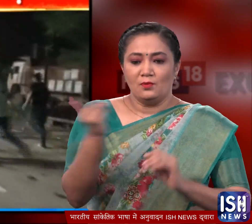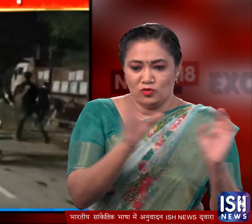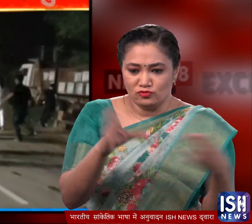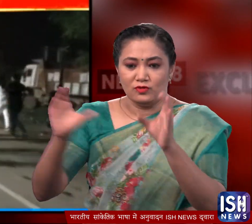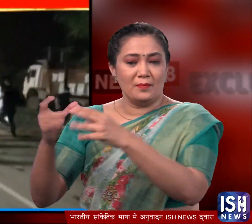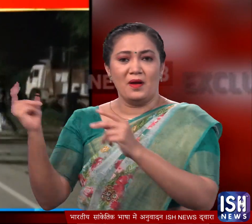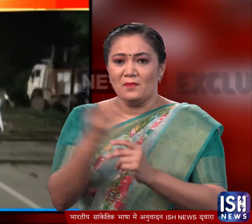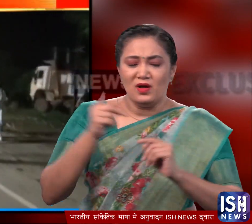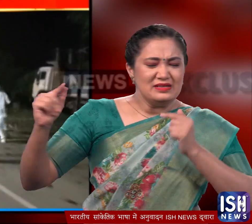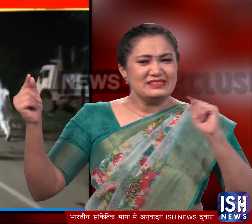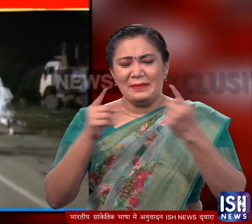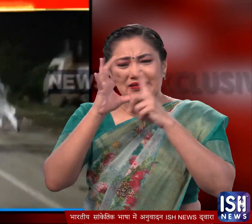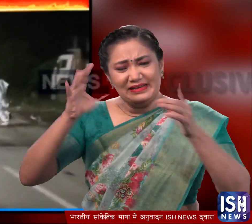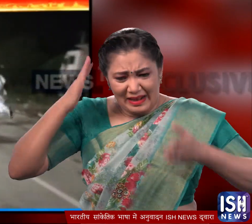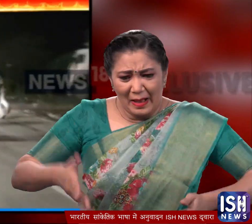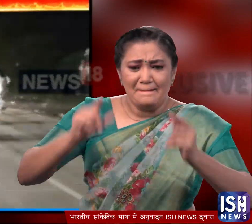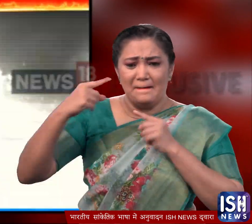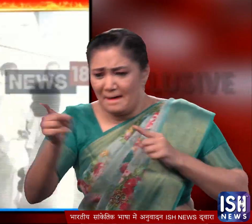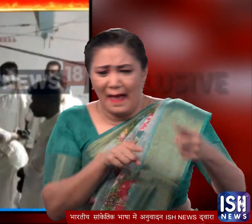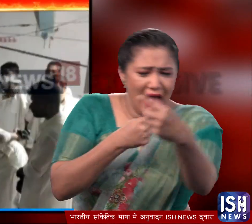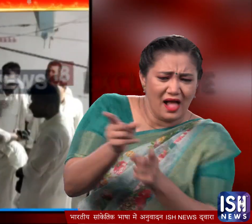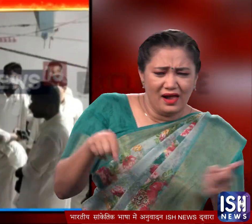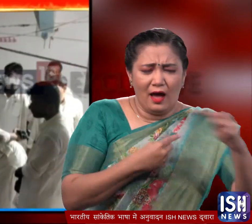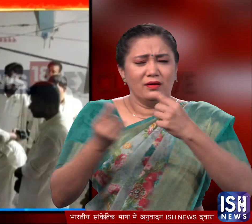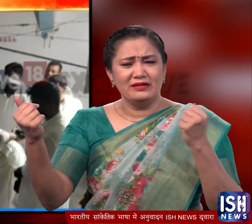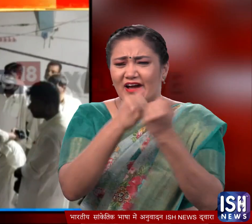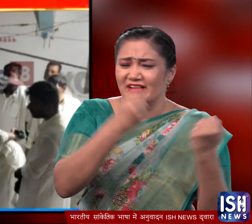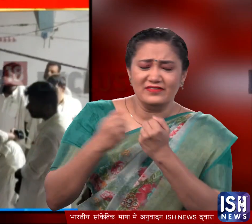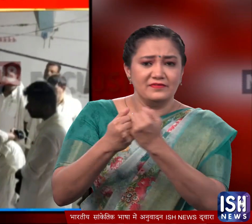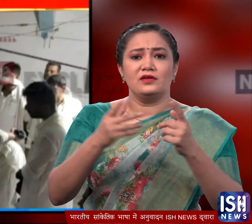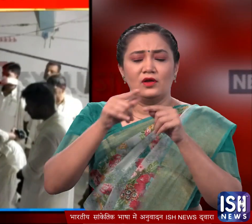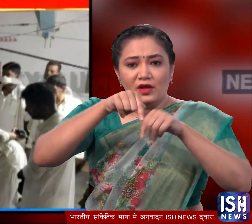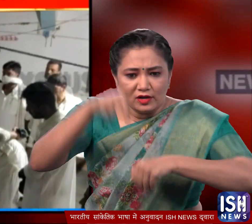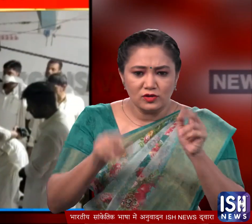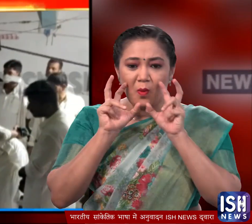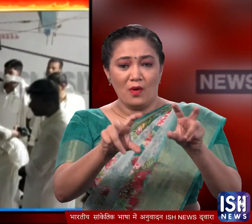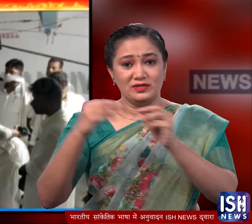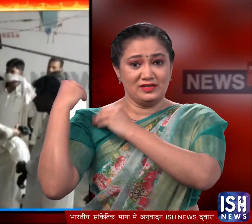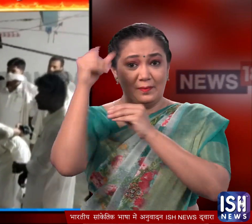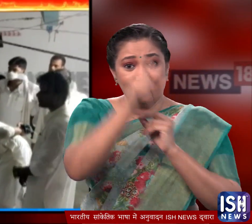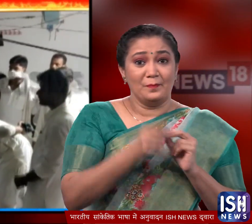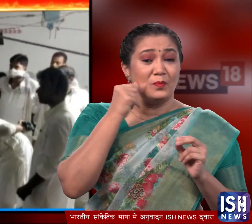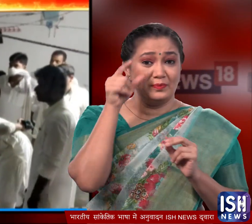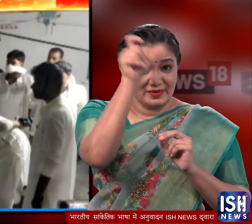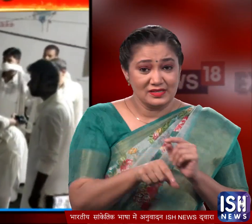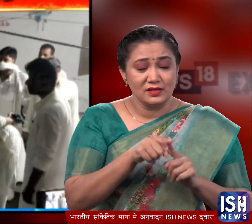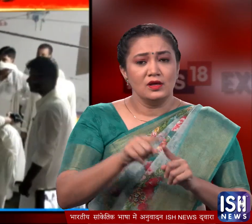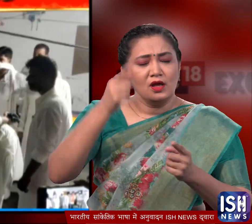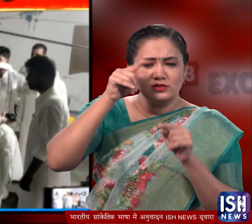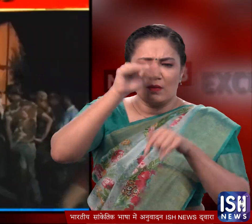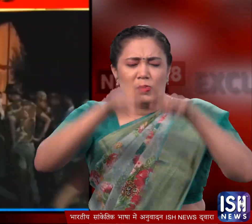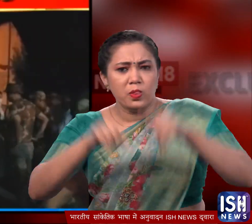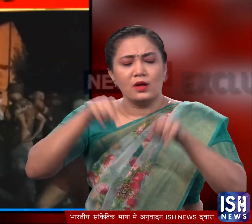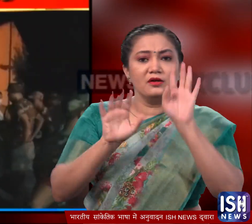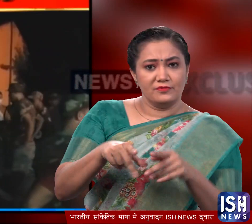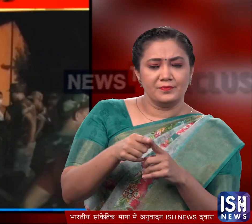दोनों गुटों के लोग एक दूसरे के पीछे बीच सड़क पर दौड़ते रहे। आरोप है कि चुनाव प्रक्रिया पर नजर रखने की जिस शख्स की ड्यूटी लगाई गई उसने भेदभाव